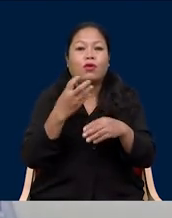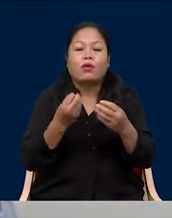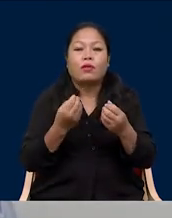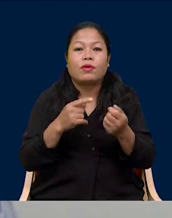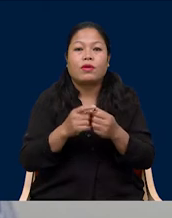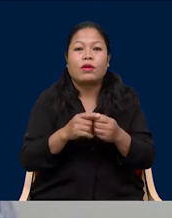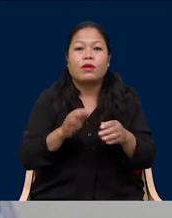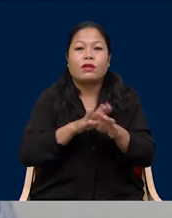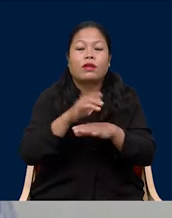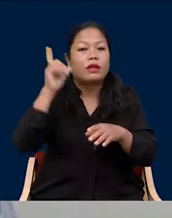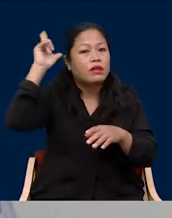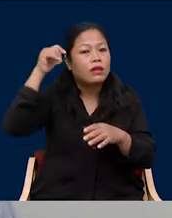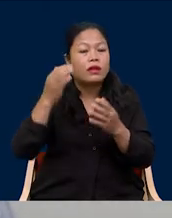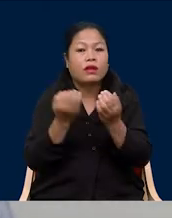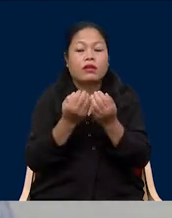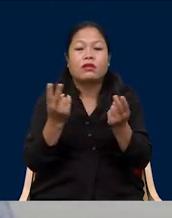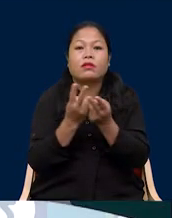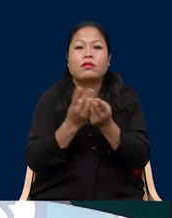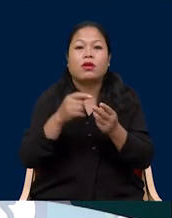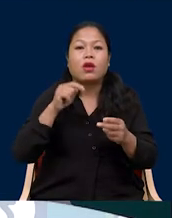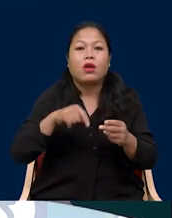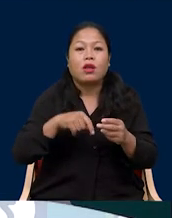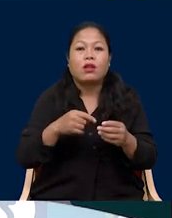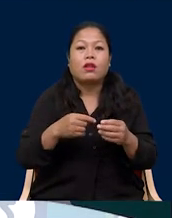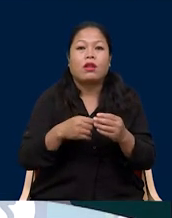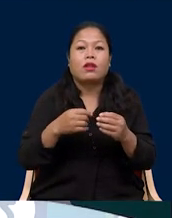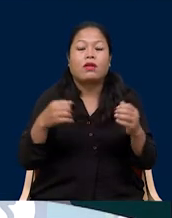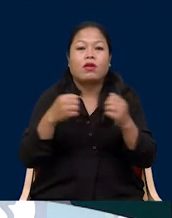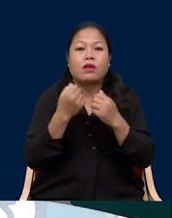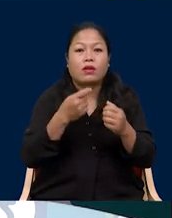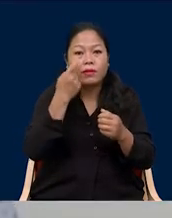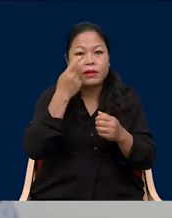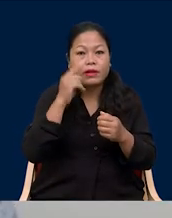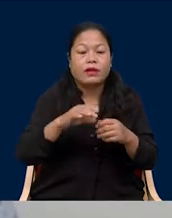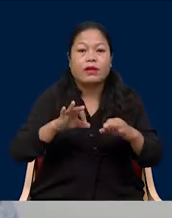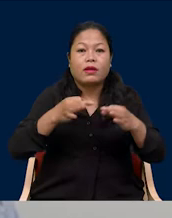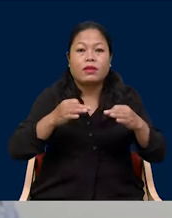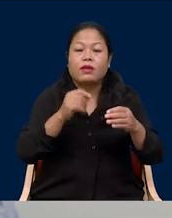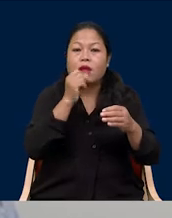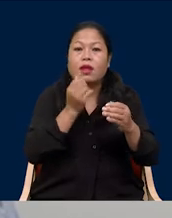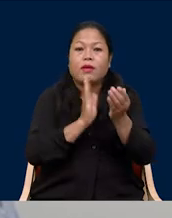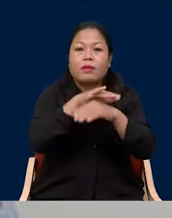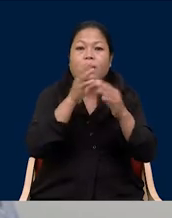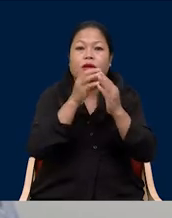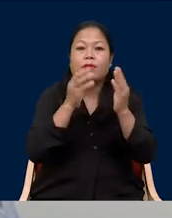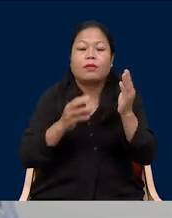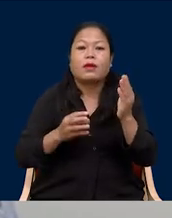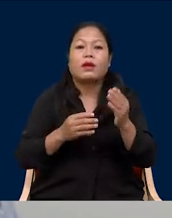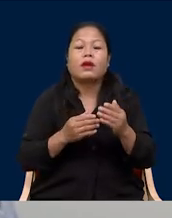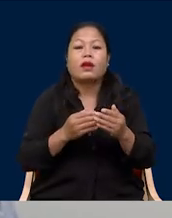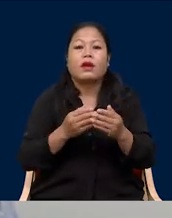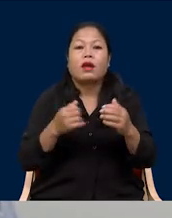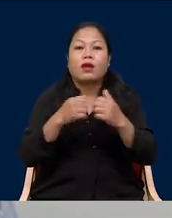पनि नभ्याउने भयो है, यसले चाहिँ धेरै क्षति गराएको छ। जस्तो हामीले अहिले घटनाक्रमले देखेका छौँ, विभिन्न बाढी पहिरोका